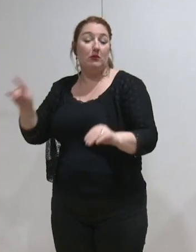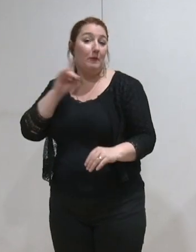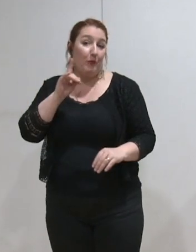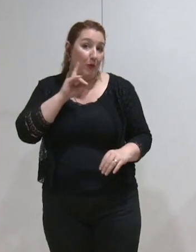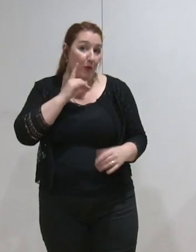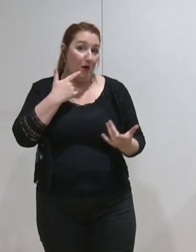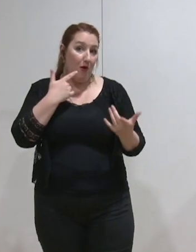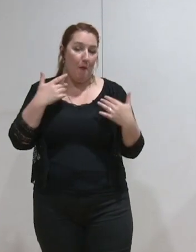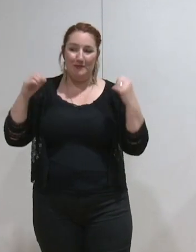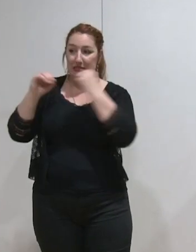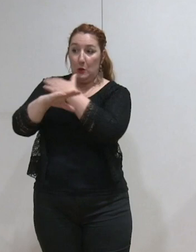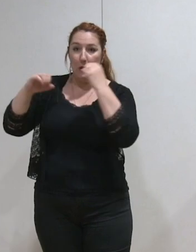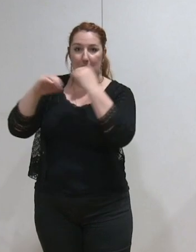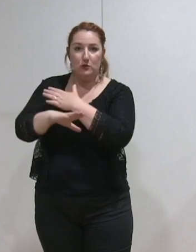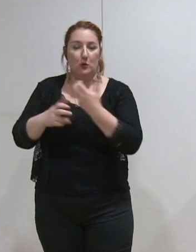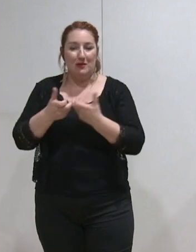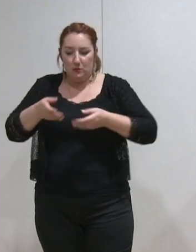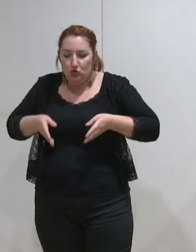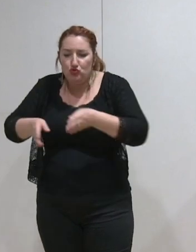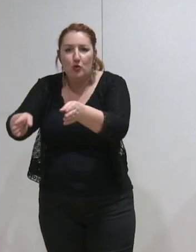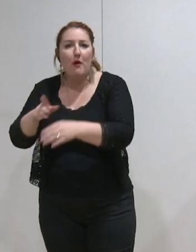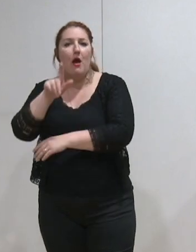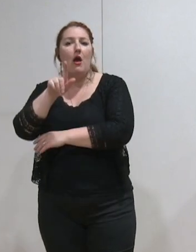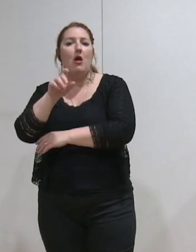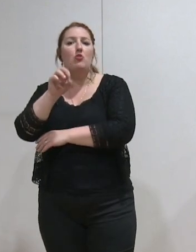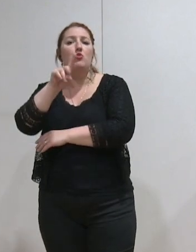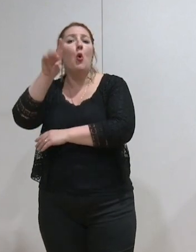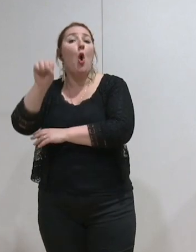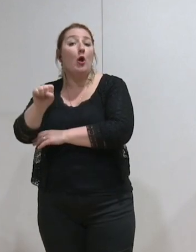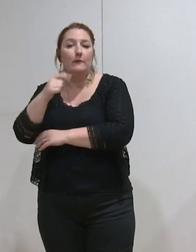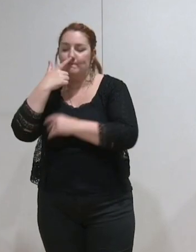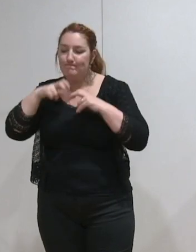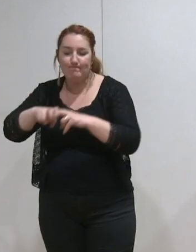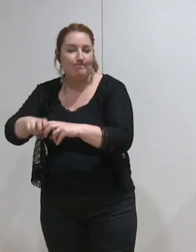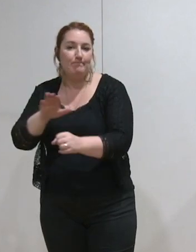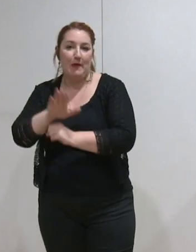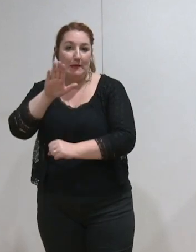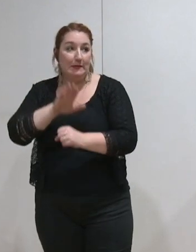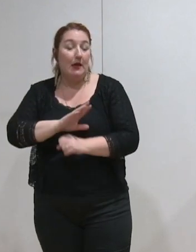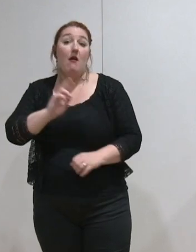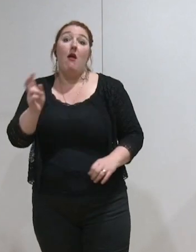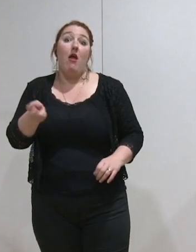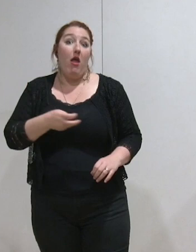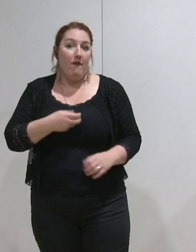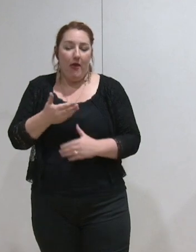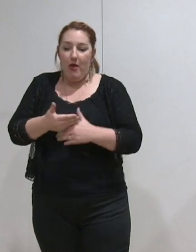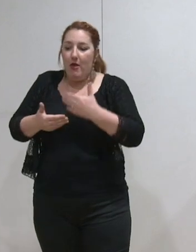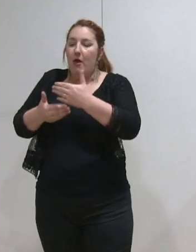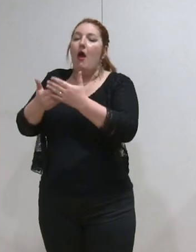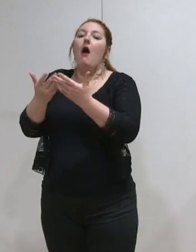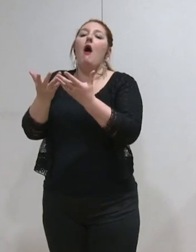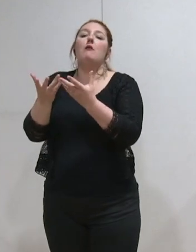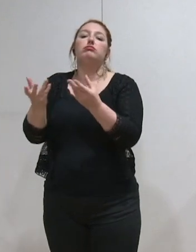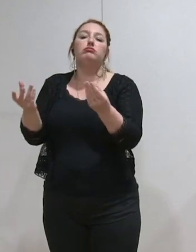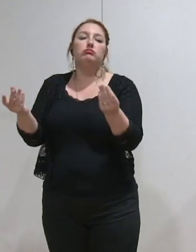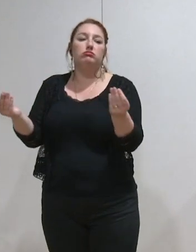matière de circulation notamment chemin de Gorde et donc on a une opération qui débouche aujourd'hui qui est dénoué avec 38 logements